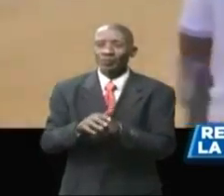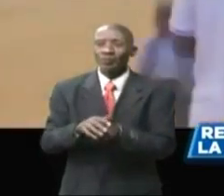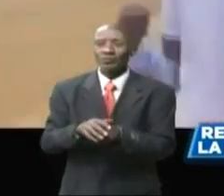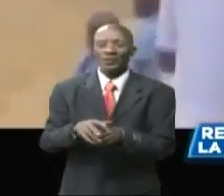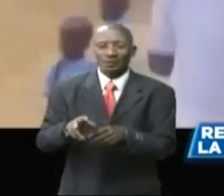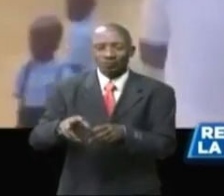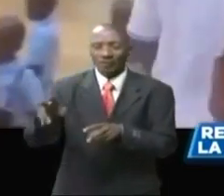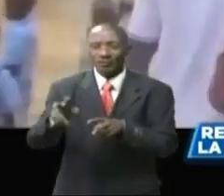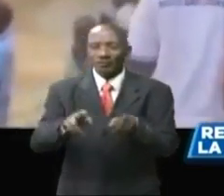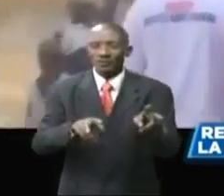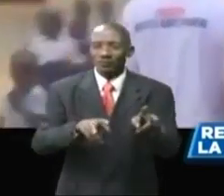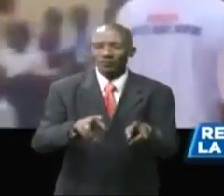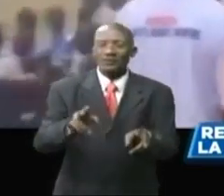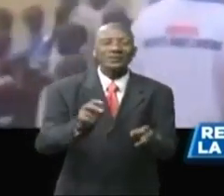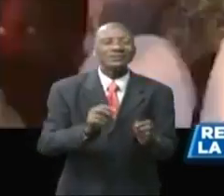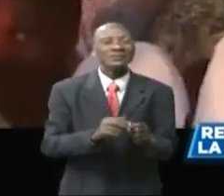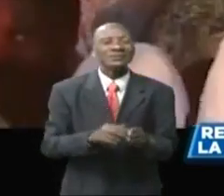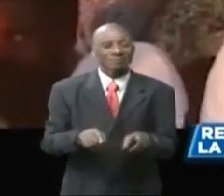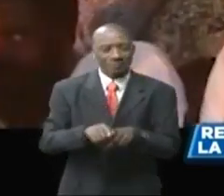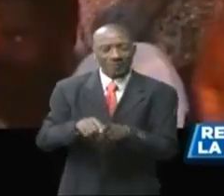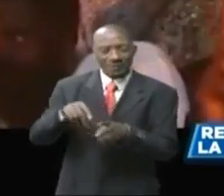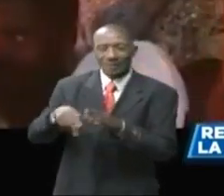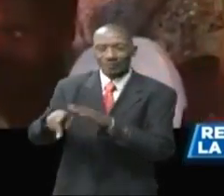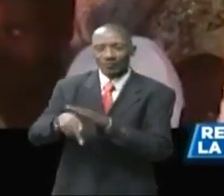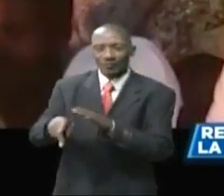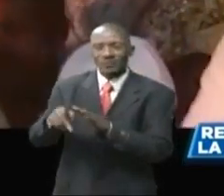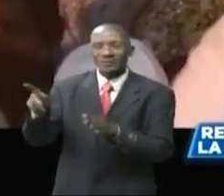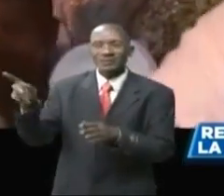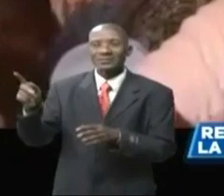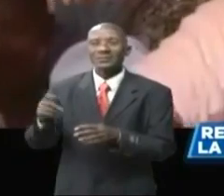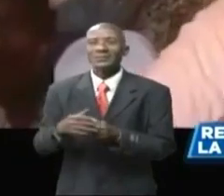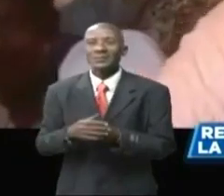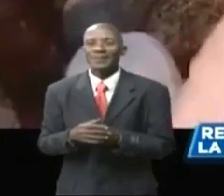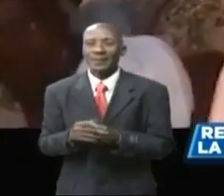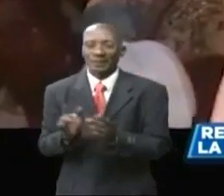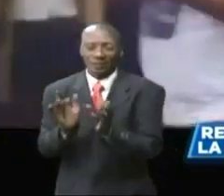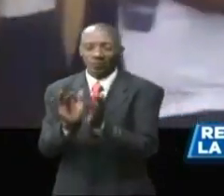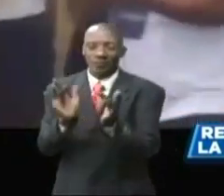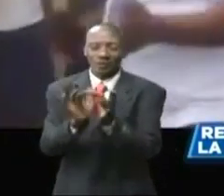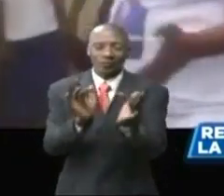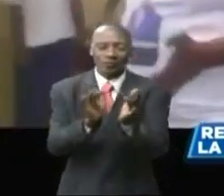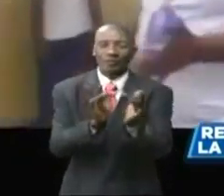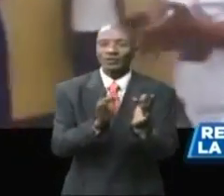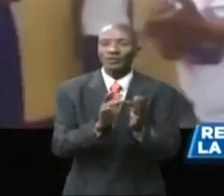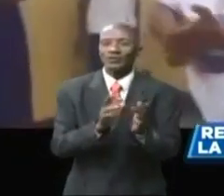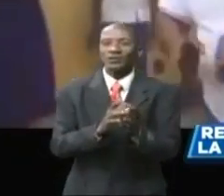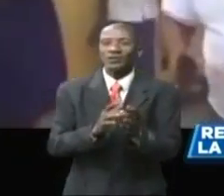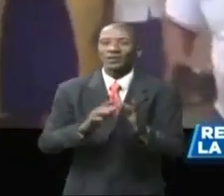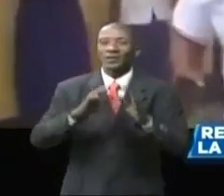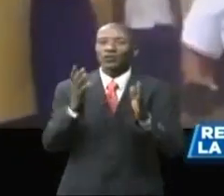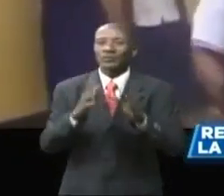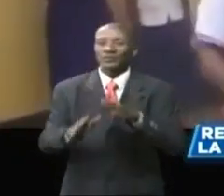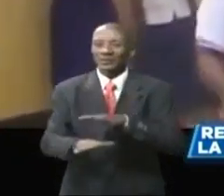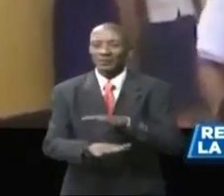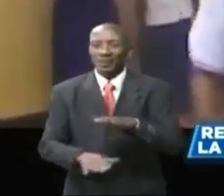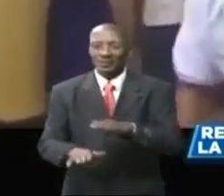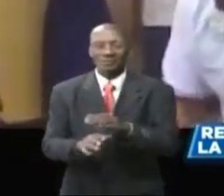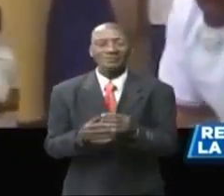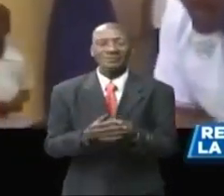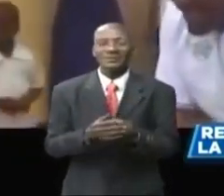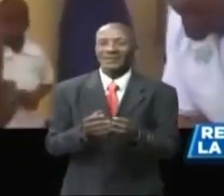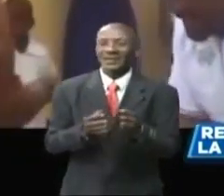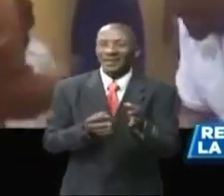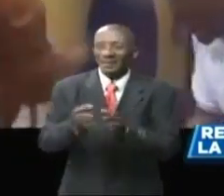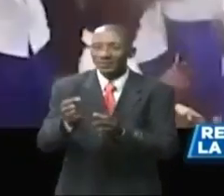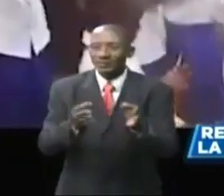Laurent Tshizungu, a visité ses orphelinats dans sa gibecière, un lot important des vivres et non-vivres à remettre à plus